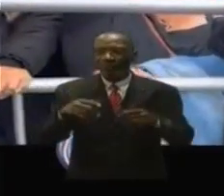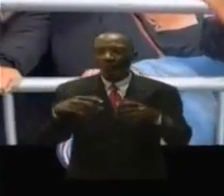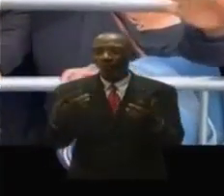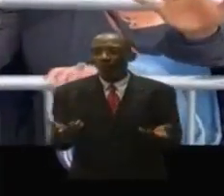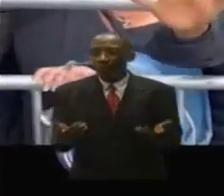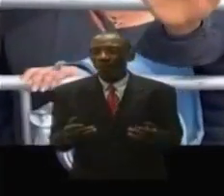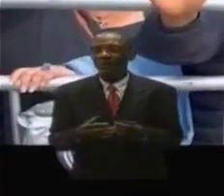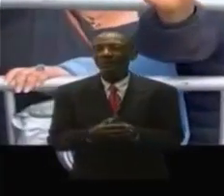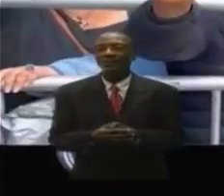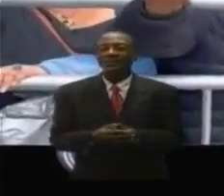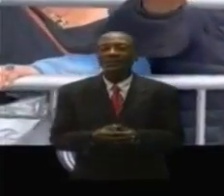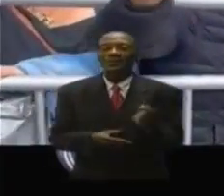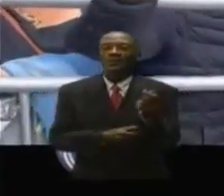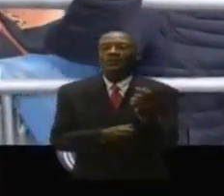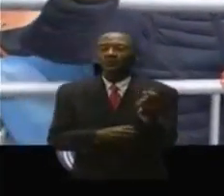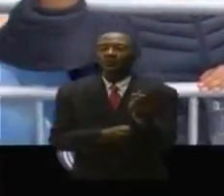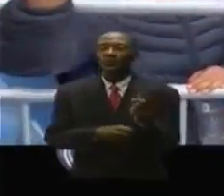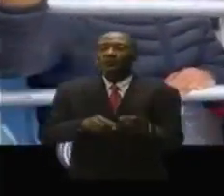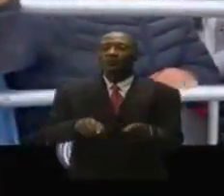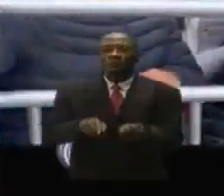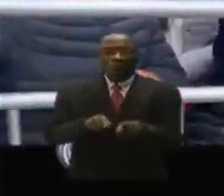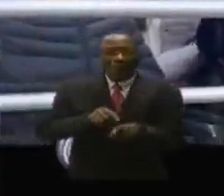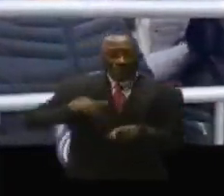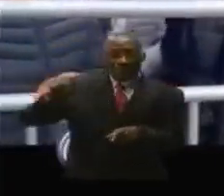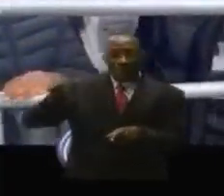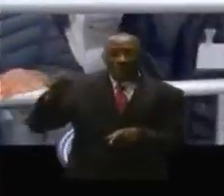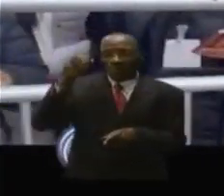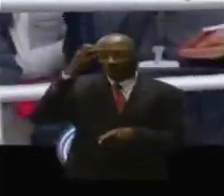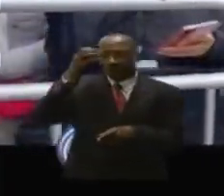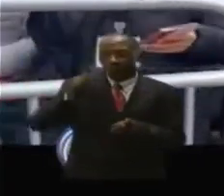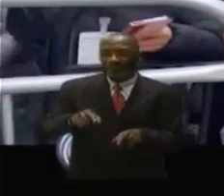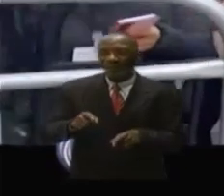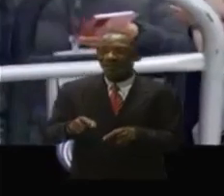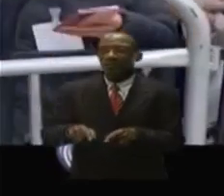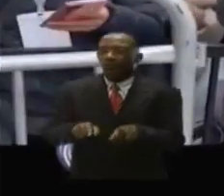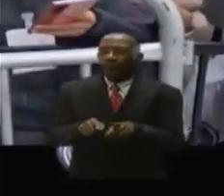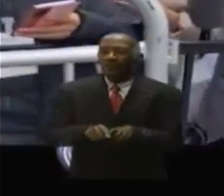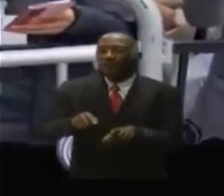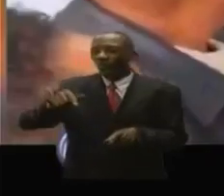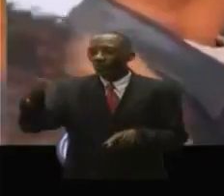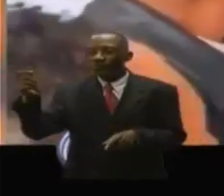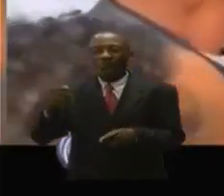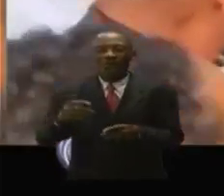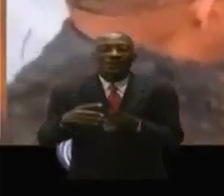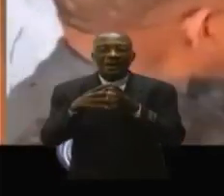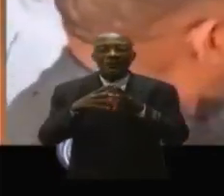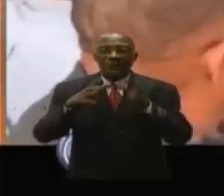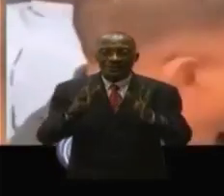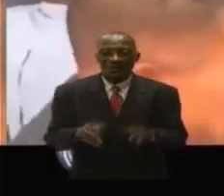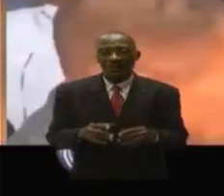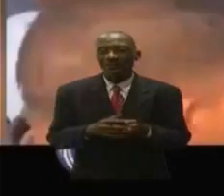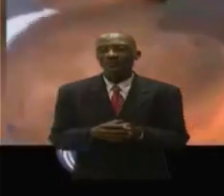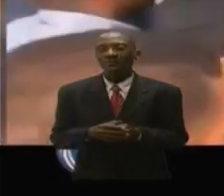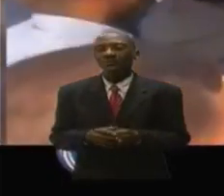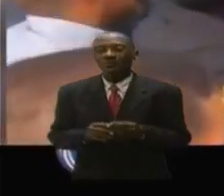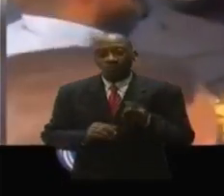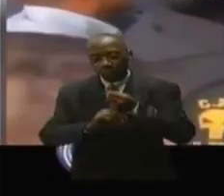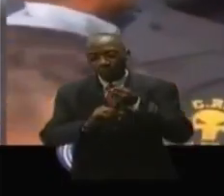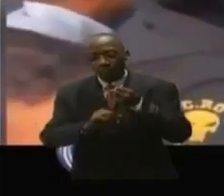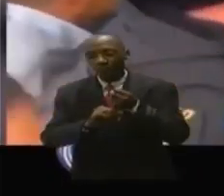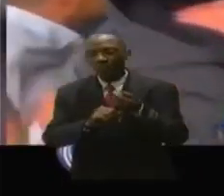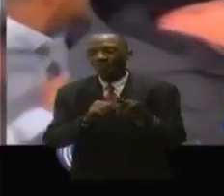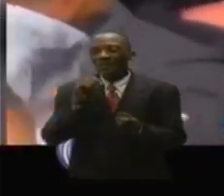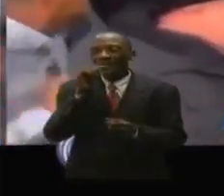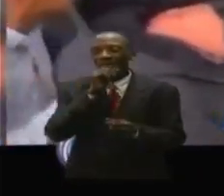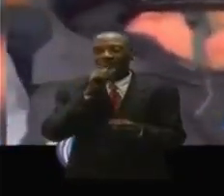que c'est pour la première fois et c'est du jamais vu dans les mondes évangéliques de l'Amérique latine qu'un pasteur congolais arrive à mobiliser autant